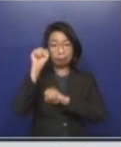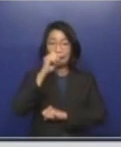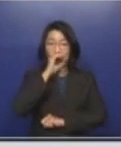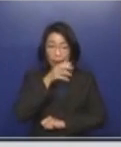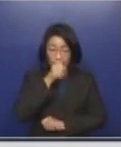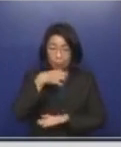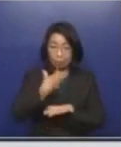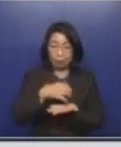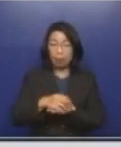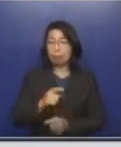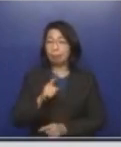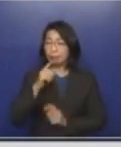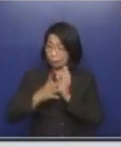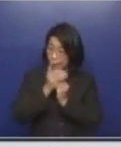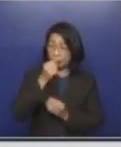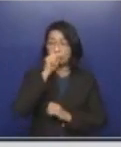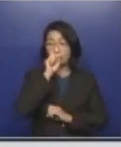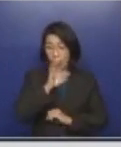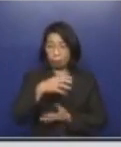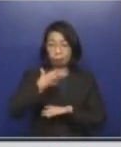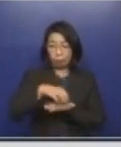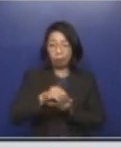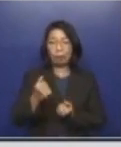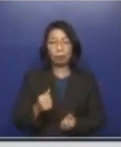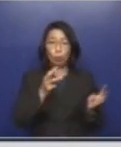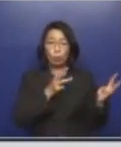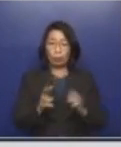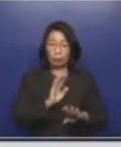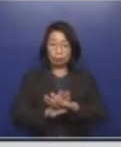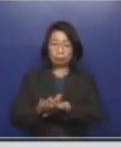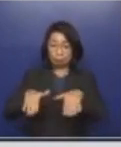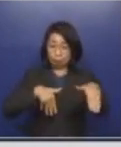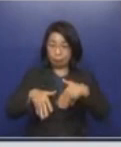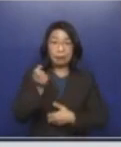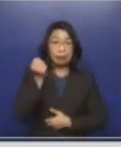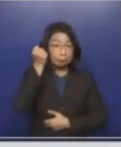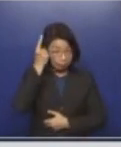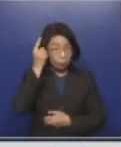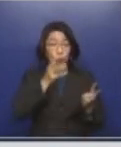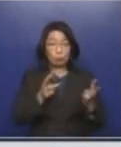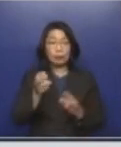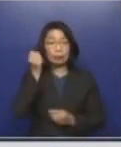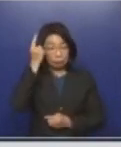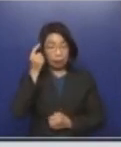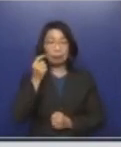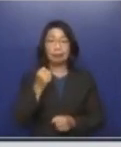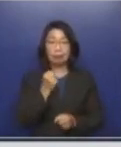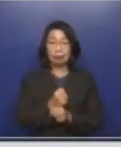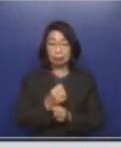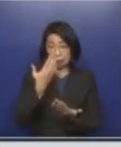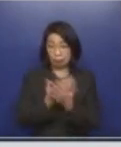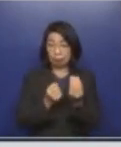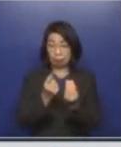นเนี่ยได้ตระหนักรู้ถึงการระมัดระวังเรื่องสุขภาพที่สำคัญก็คือทำให้เศรษฐกิจประเทศเขาไม่สุดไม่ถ